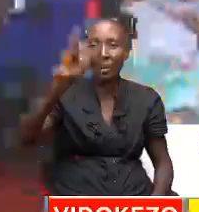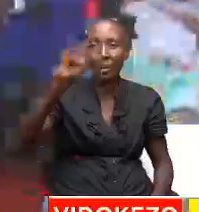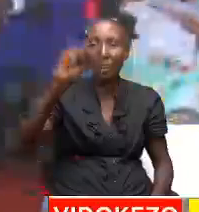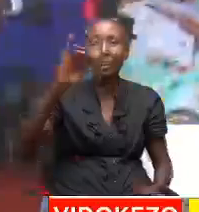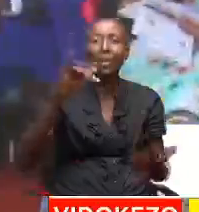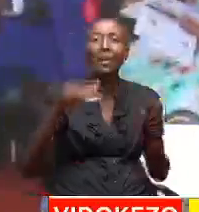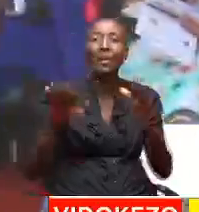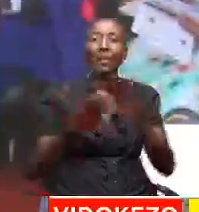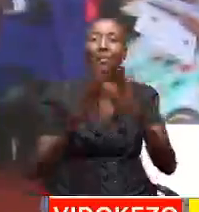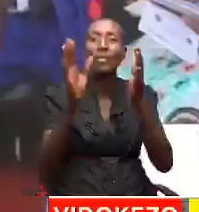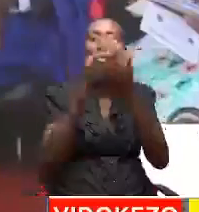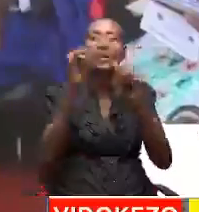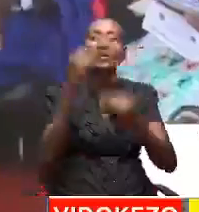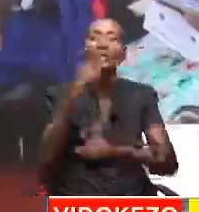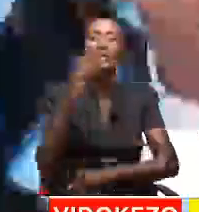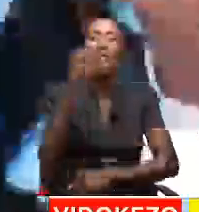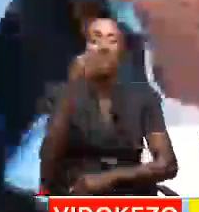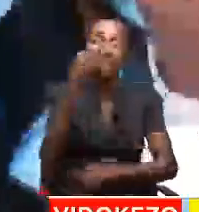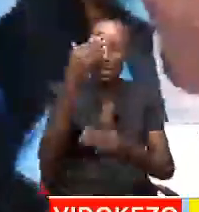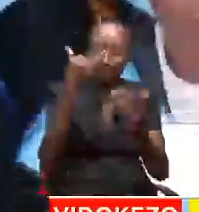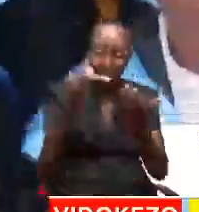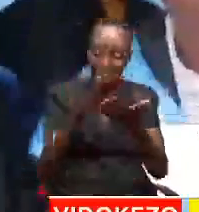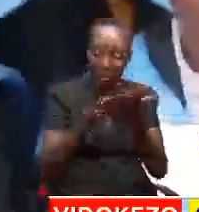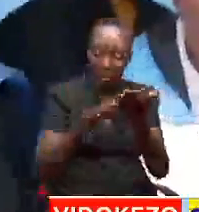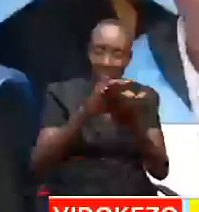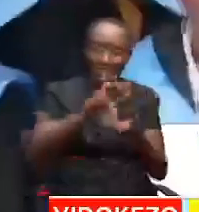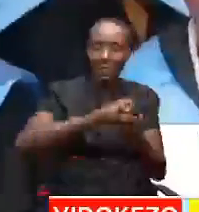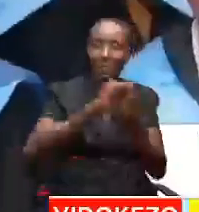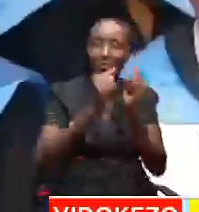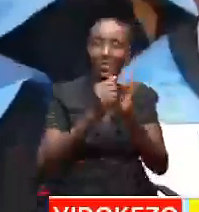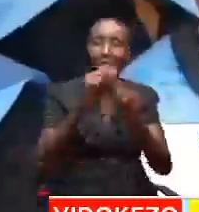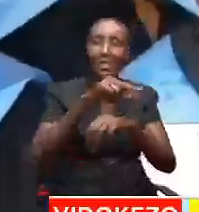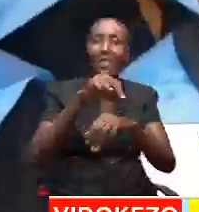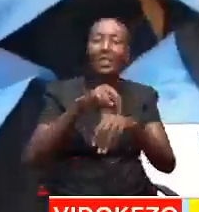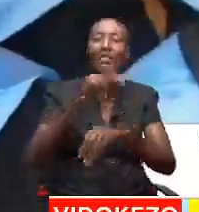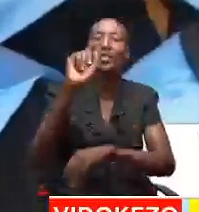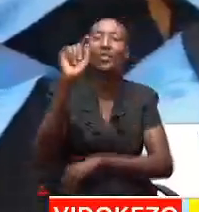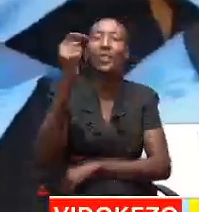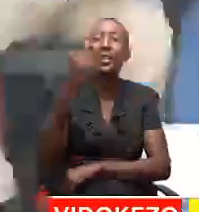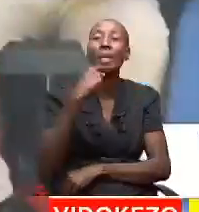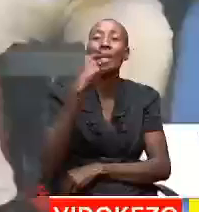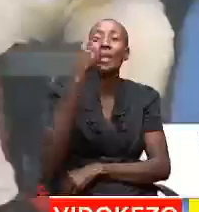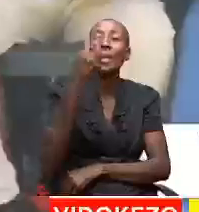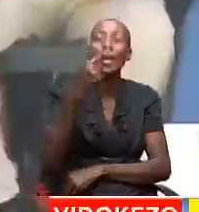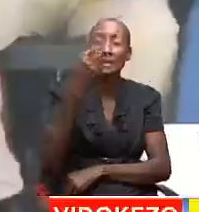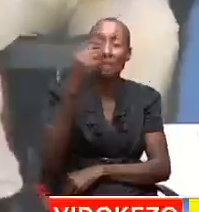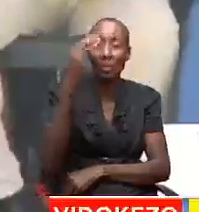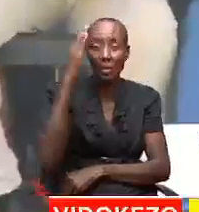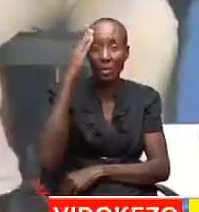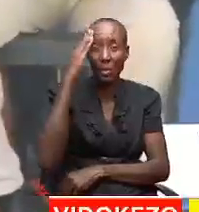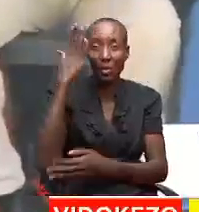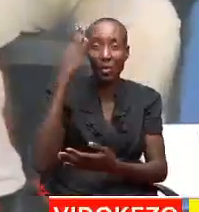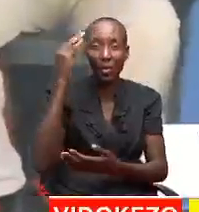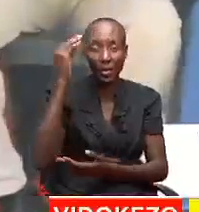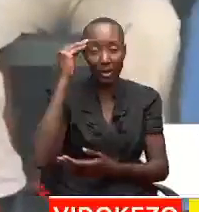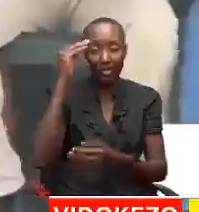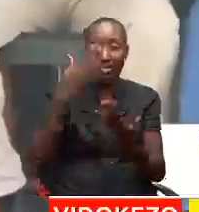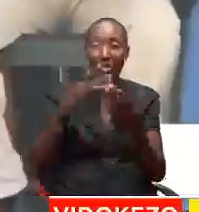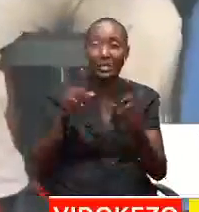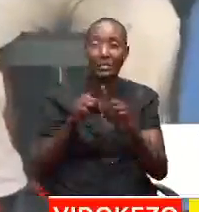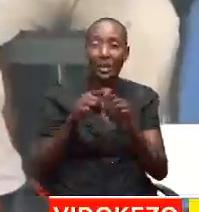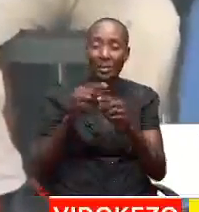masomo ya kiufundi ndio msingi wa mabadiliko katika taifa la Kenya, huku akitaja kwamba kutotambua masomo hayo mapema kulichangia